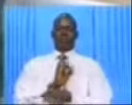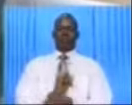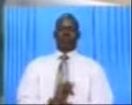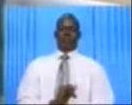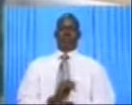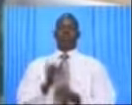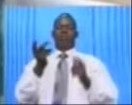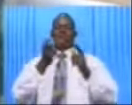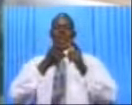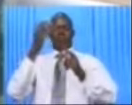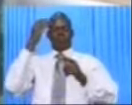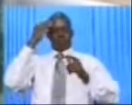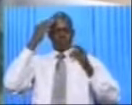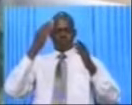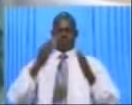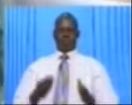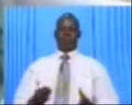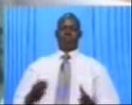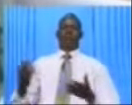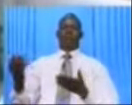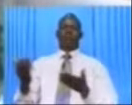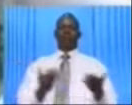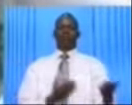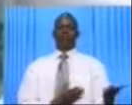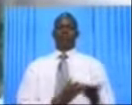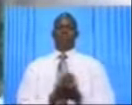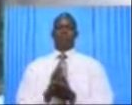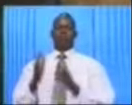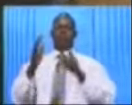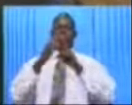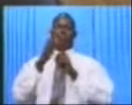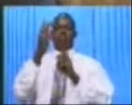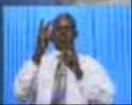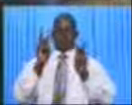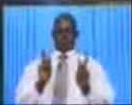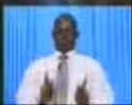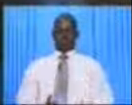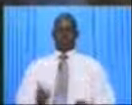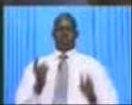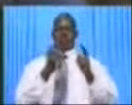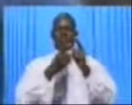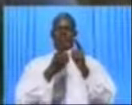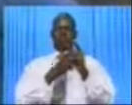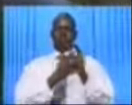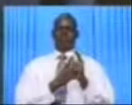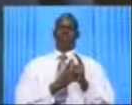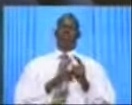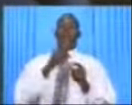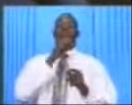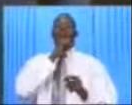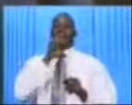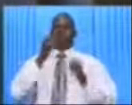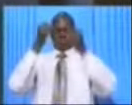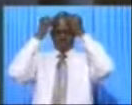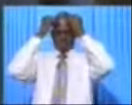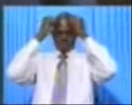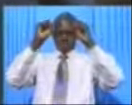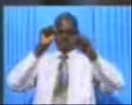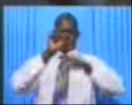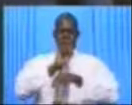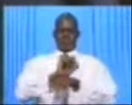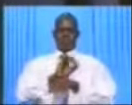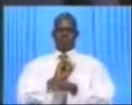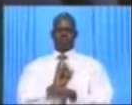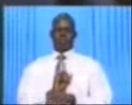Luc Adolphe Thiaw a été reçu en audience par deux personnalités. La première a été l'ancien président ivoirien Henri